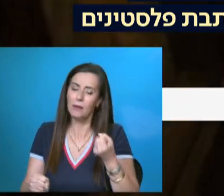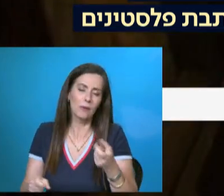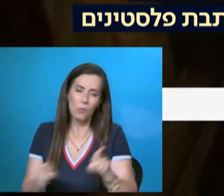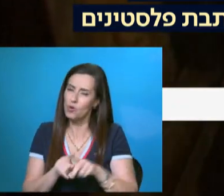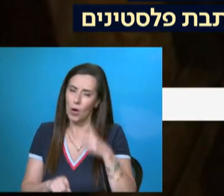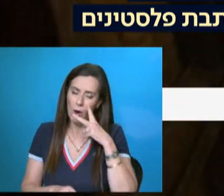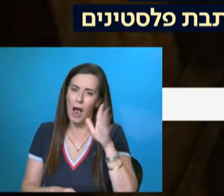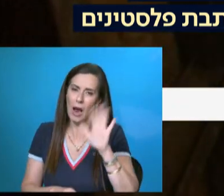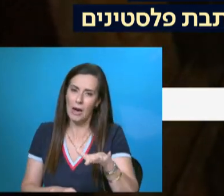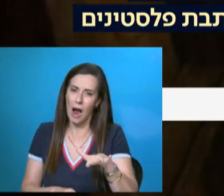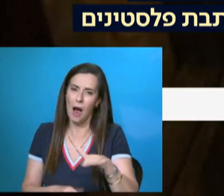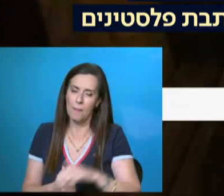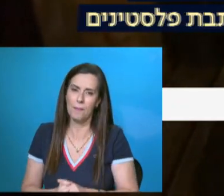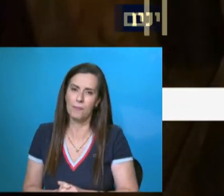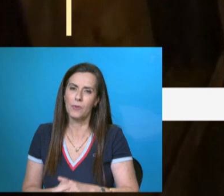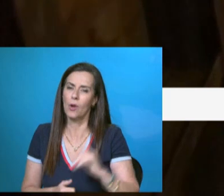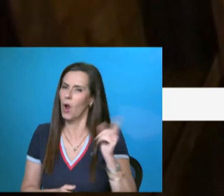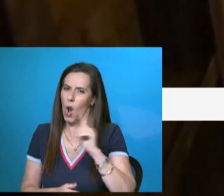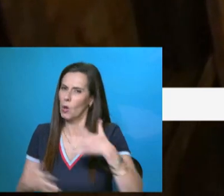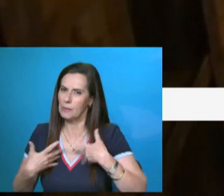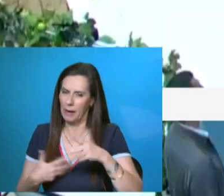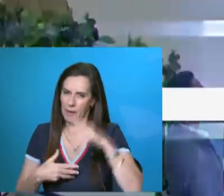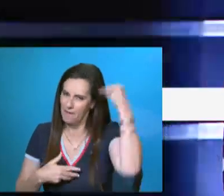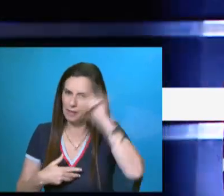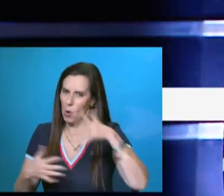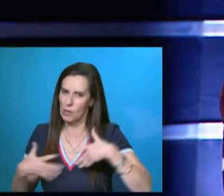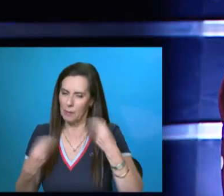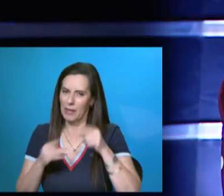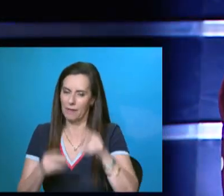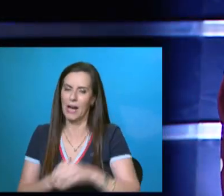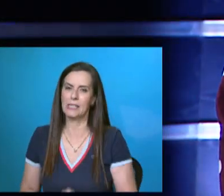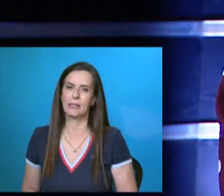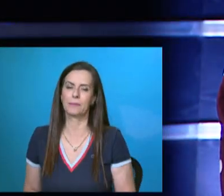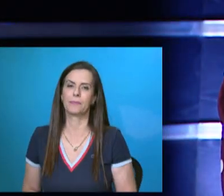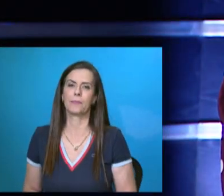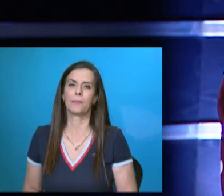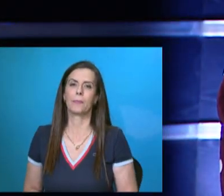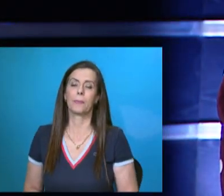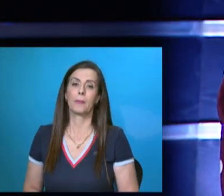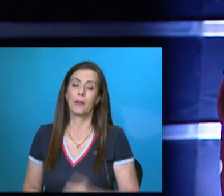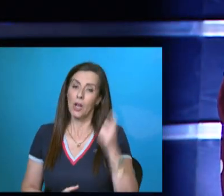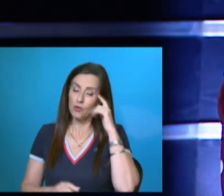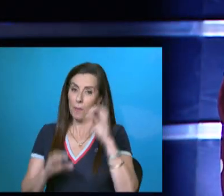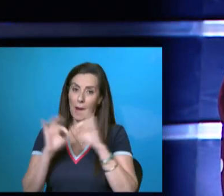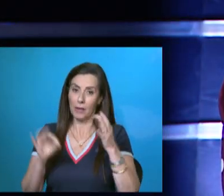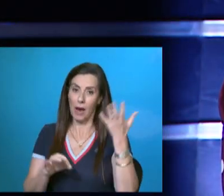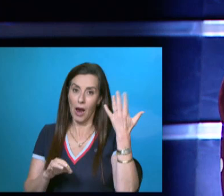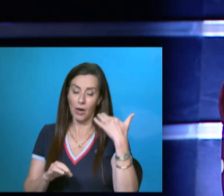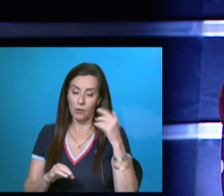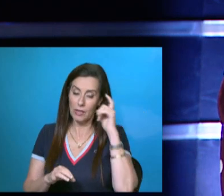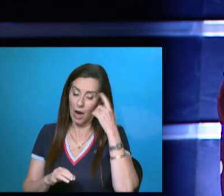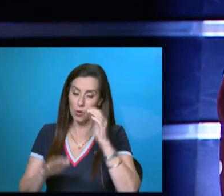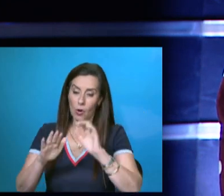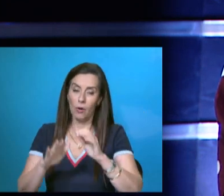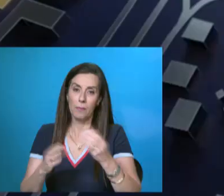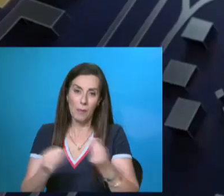בירדן וגם ברשות הפלסטינית לא שמחים מהאירוע הזה. תודה רבה, נורית. ולחשוב שבתחילת הערב היינו מוטרדים מחפרות אחרות